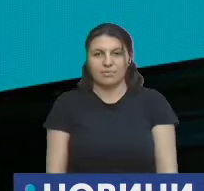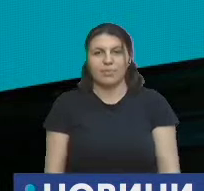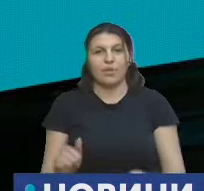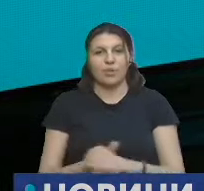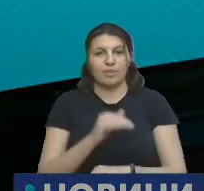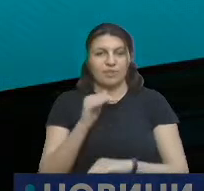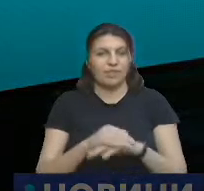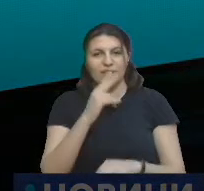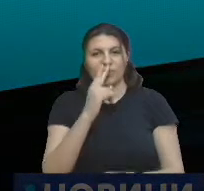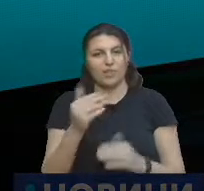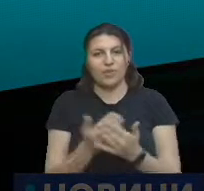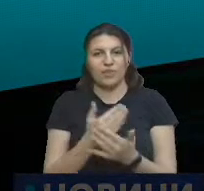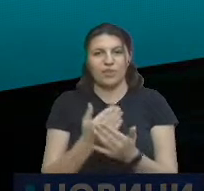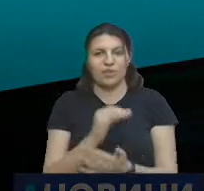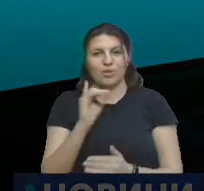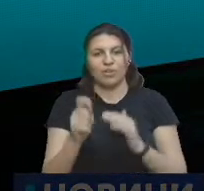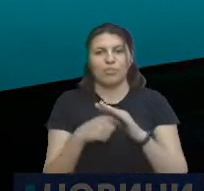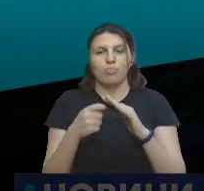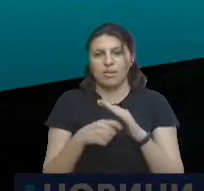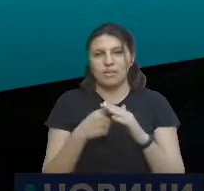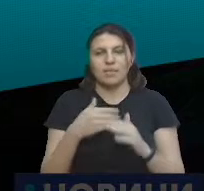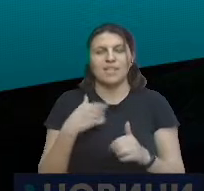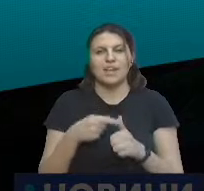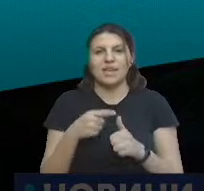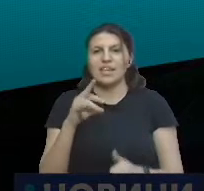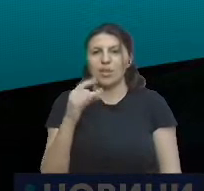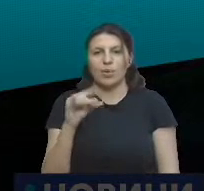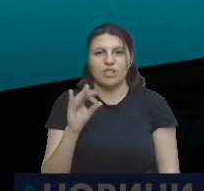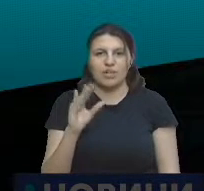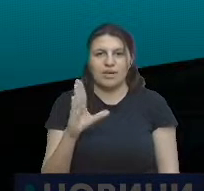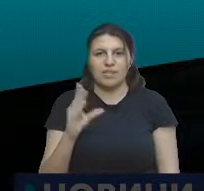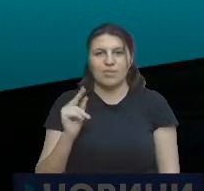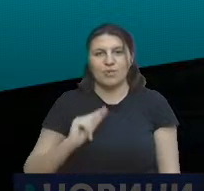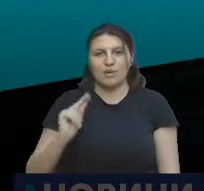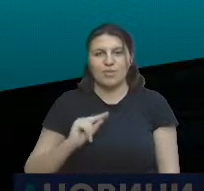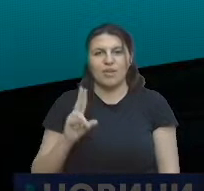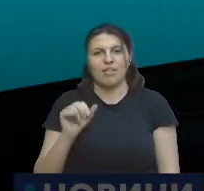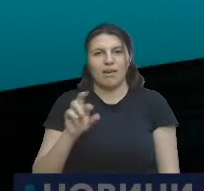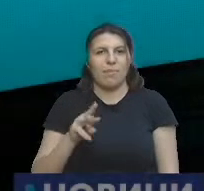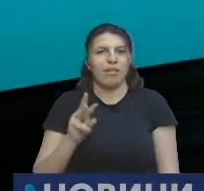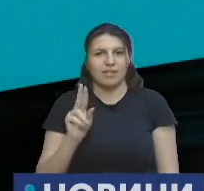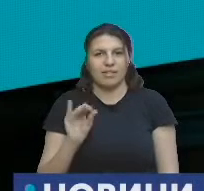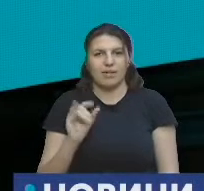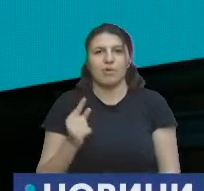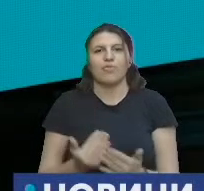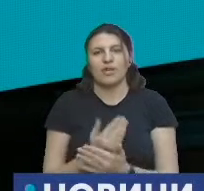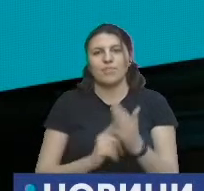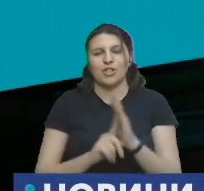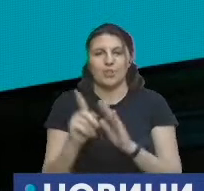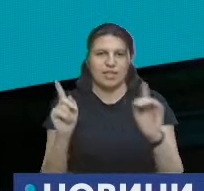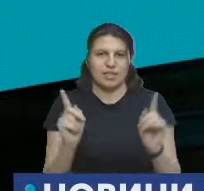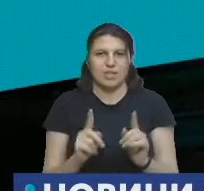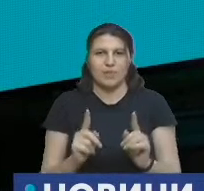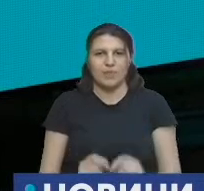Добрий вечір. Ви дивитесь новини на телеканалі ЮА Донбас. Мене звати Сергій Окішев. Зі мною працює Наталя Маленка. І про новини